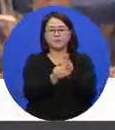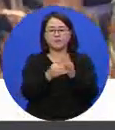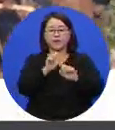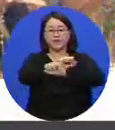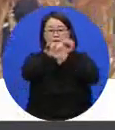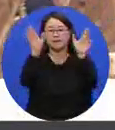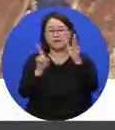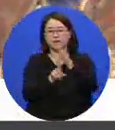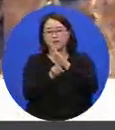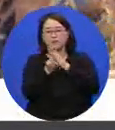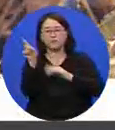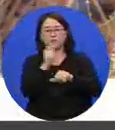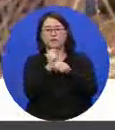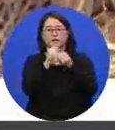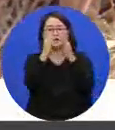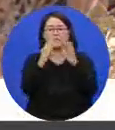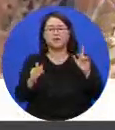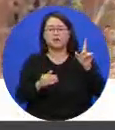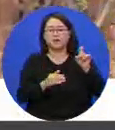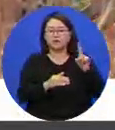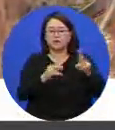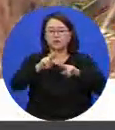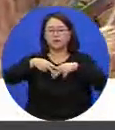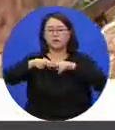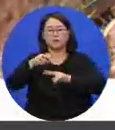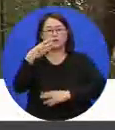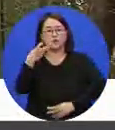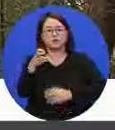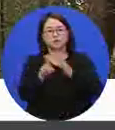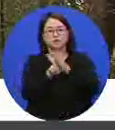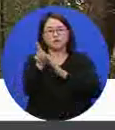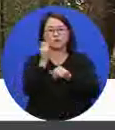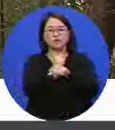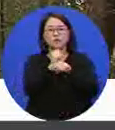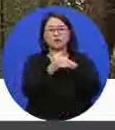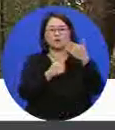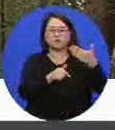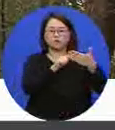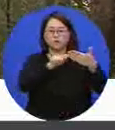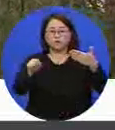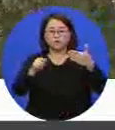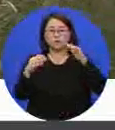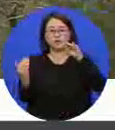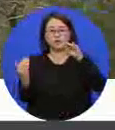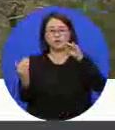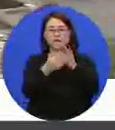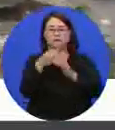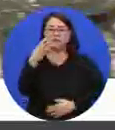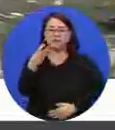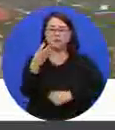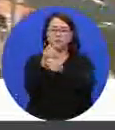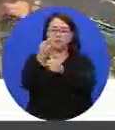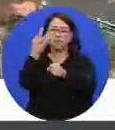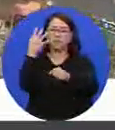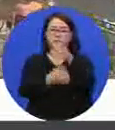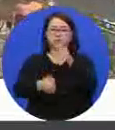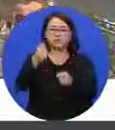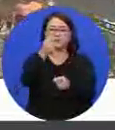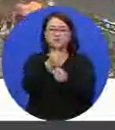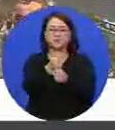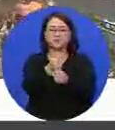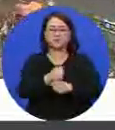오르겠습니다. 전주 11도, 남원이 13도 안팎까지 오르는 등 9도에서 최고 13도로 평년 기온을